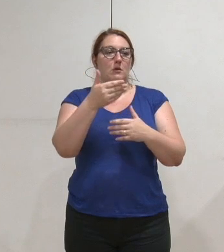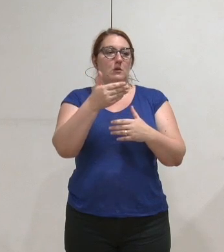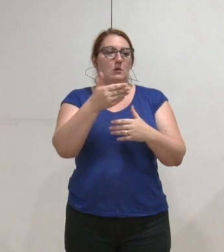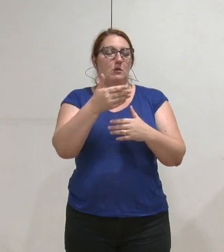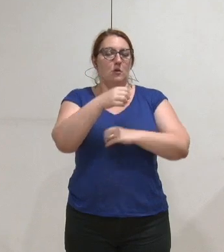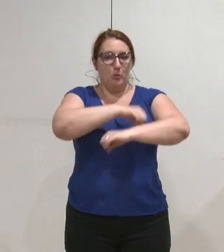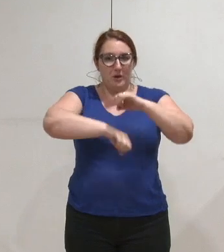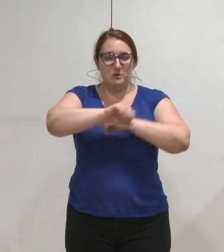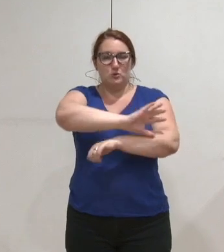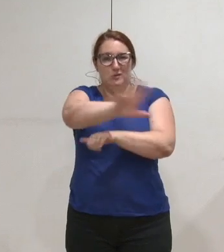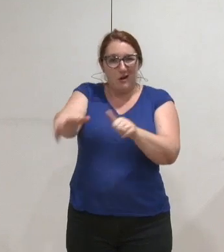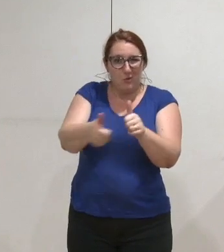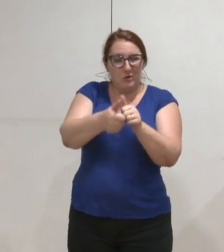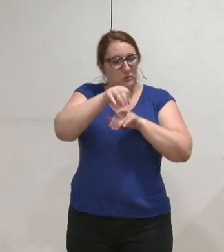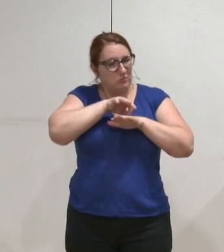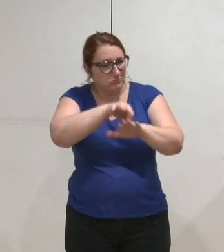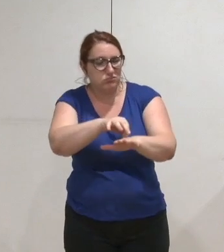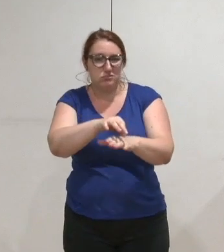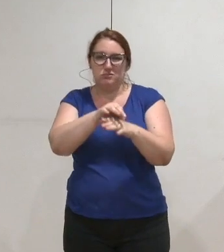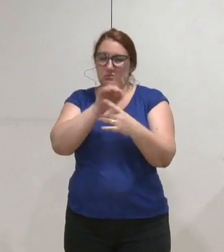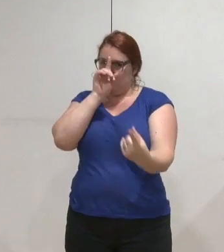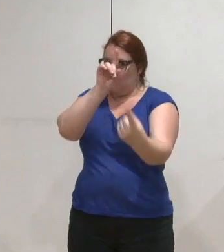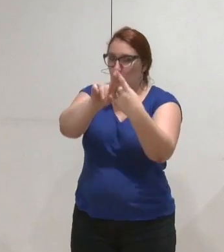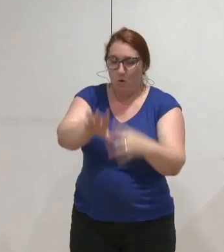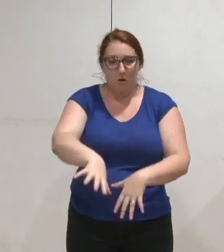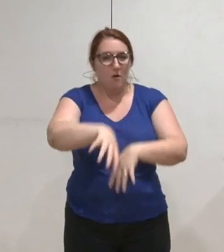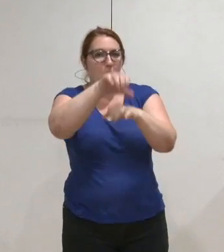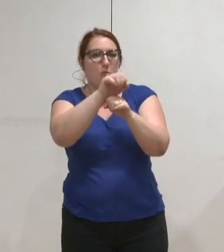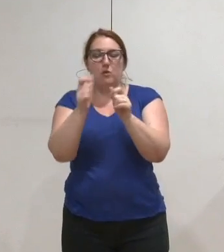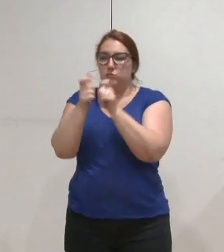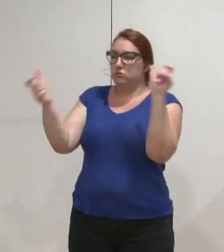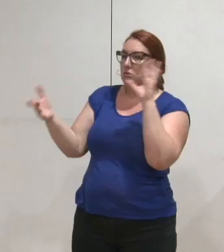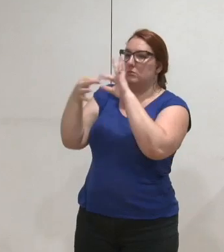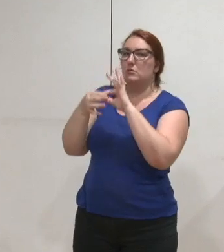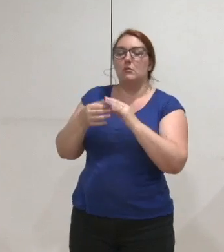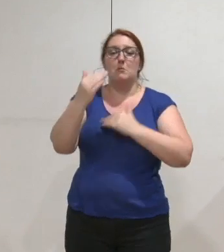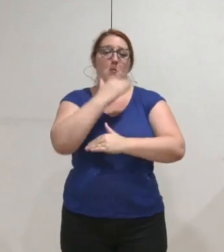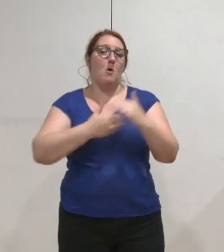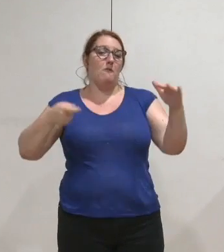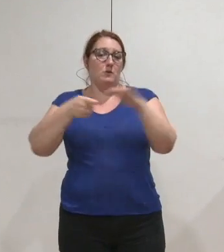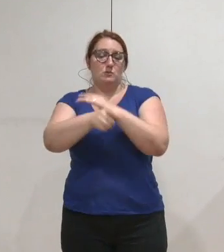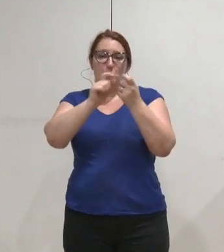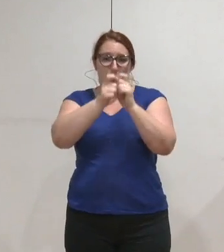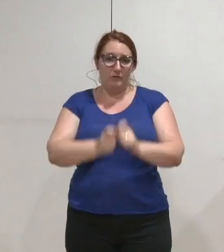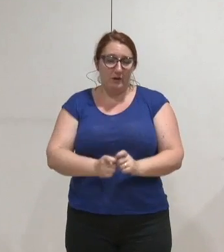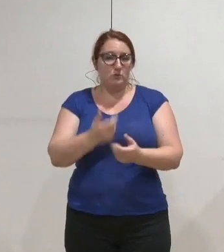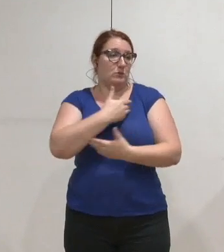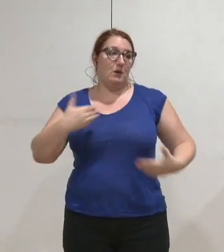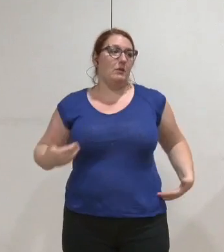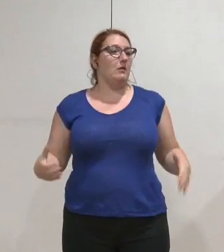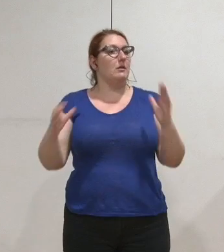renforcé vers l'emploi et intermédiations avec les entreprises c'est uniquement des modification des plans de financement et c'est la dernière